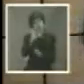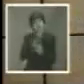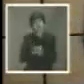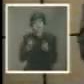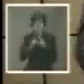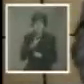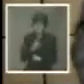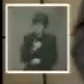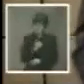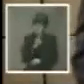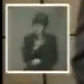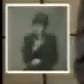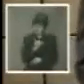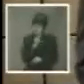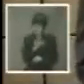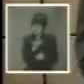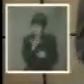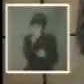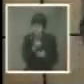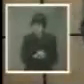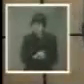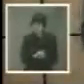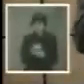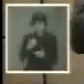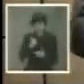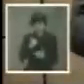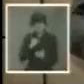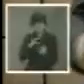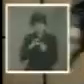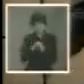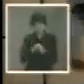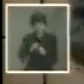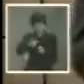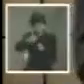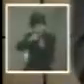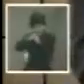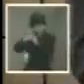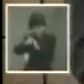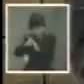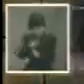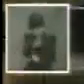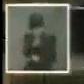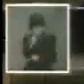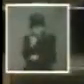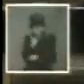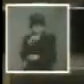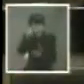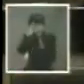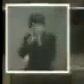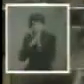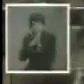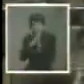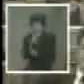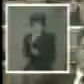ทำไมไม่มีการสอบสวนให้ครบถ้วนนะครับว่าได้มีการใช้อาวุธยิงปืนใส่ประชาชนหรือเปล่าภาพที่เห็นก็ว่ากันไ